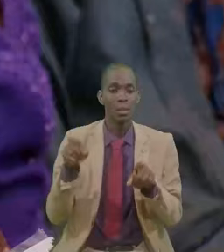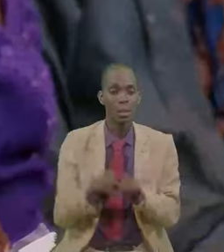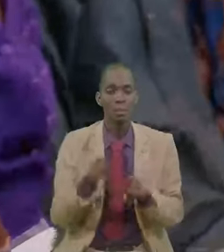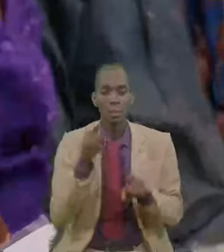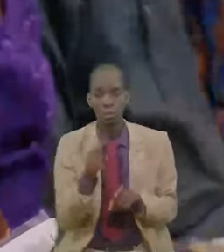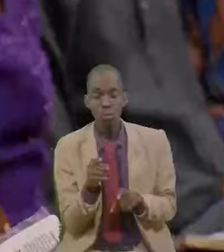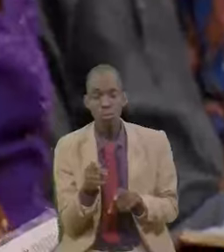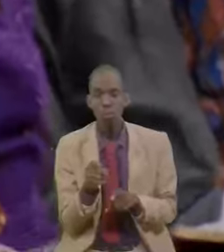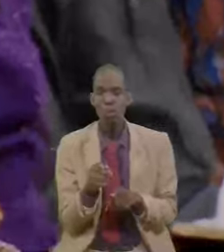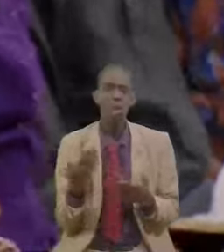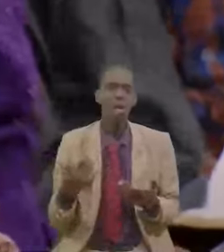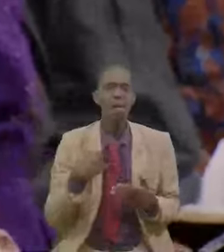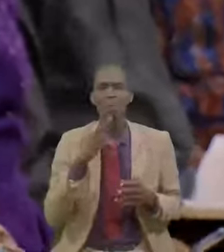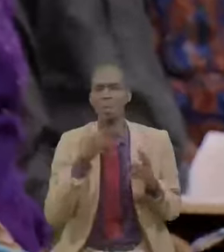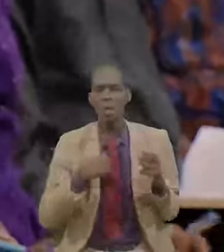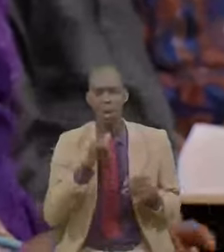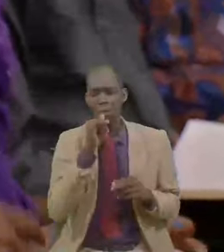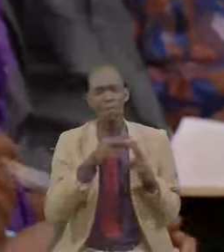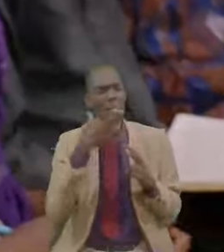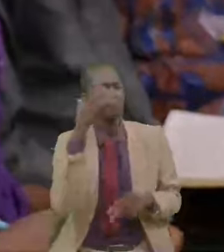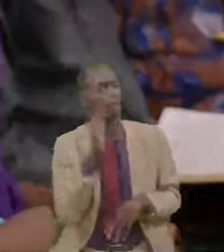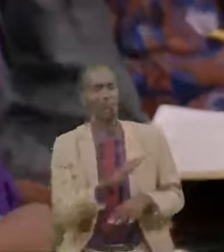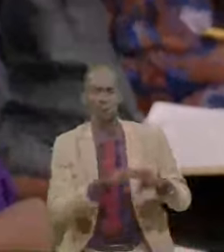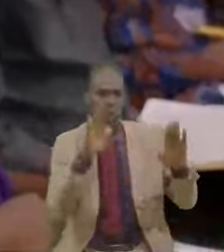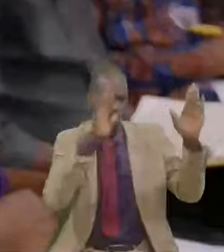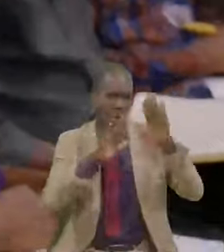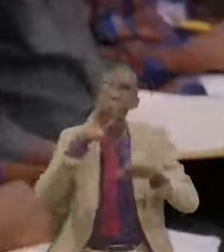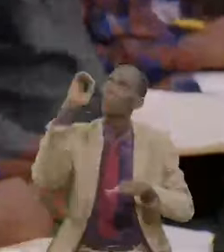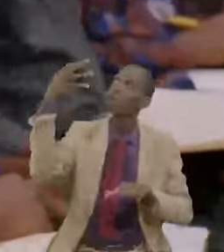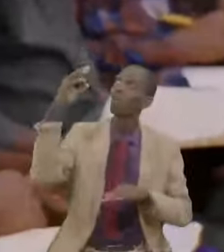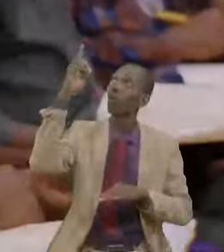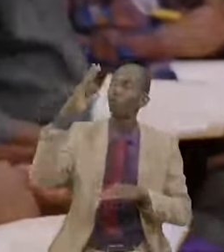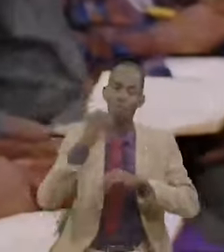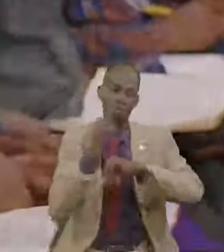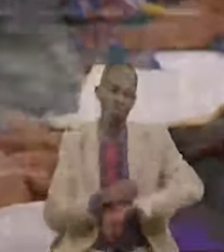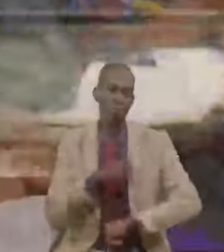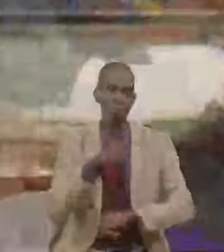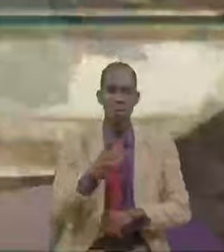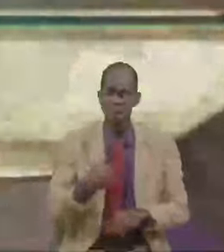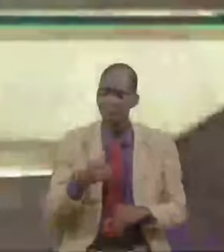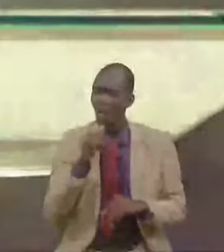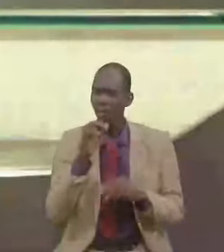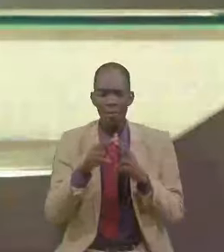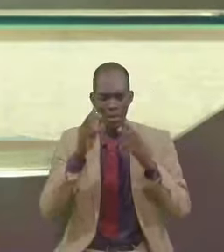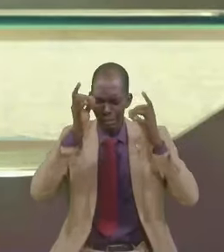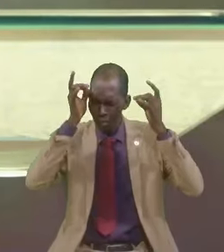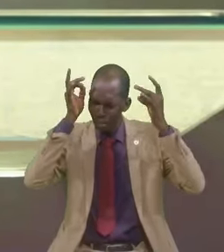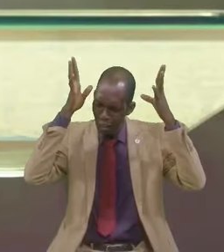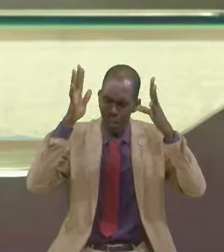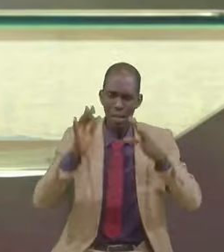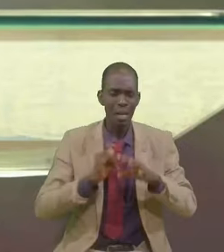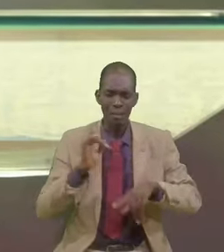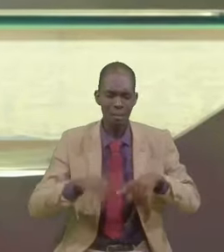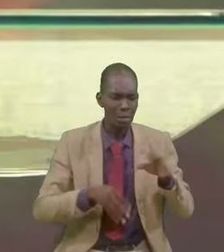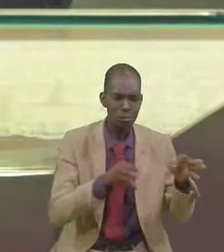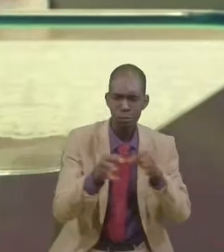J'étais mauvais, mais la grâce de Dieu te couvre ce soir. Je suis terrible, la grâce de Dieu te couvre. J'ai fait quelque chose que je ne peux même pas dire cela aux gens.